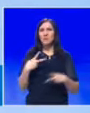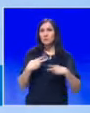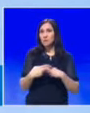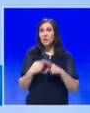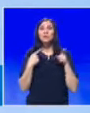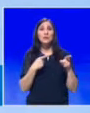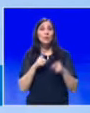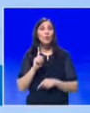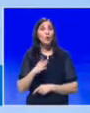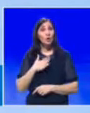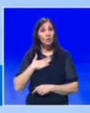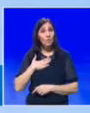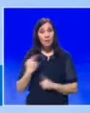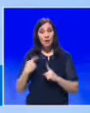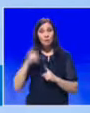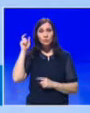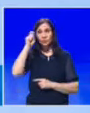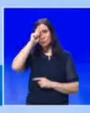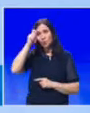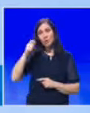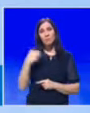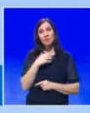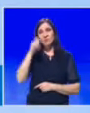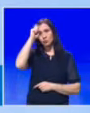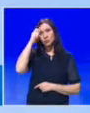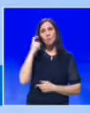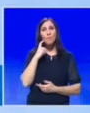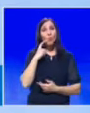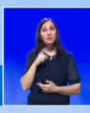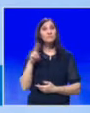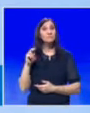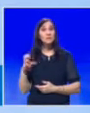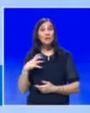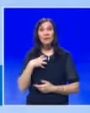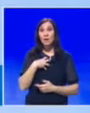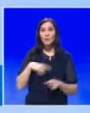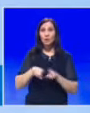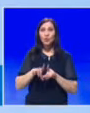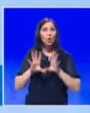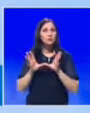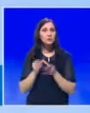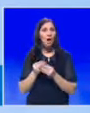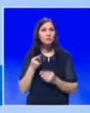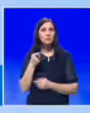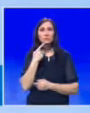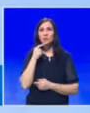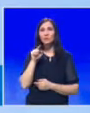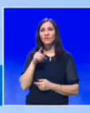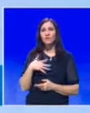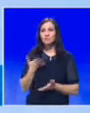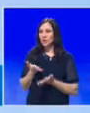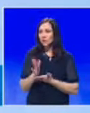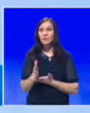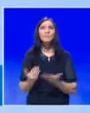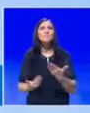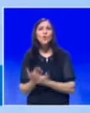с критиката, която имаме и към господин Пеевски, и към господин Борисов, и ДПС и ГЕРБ като цяло. И затова искаме да тръгнем